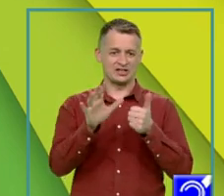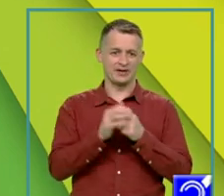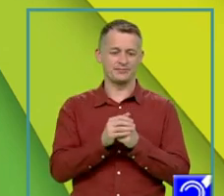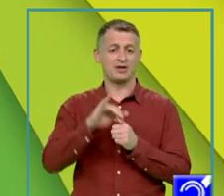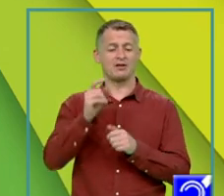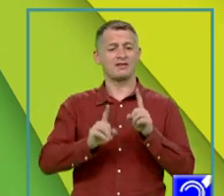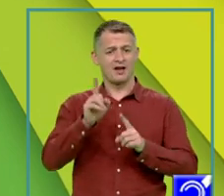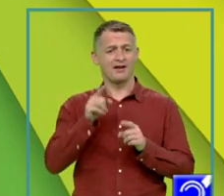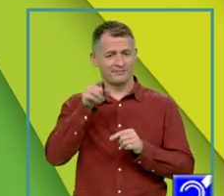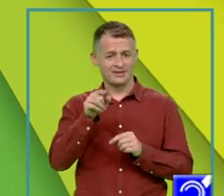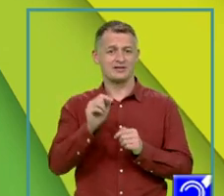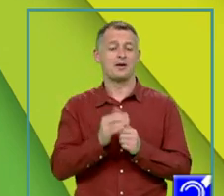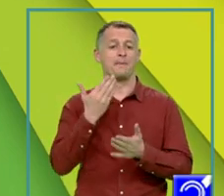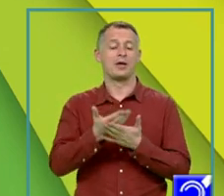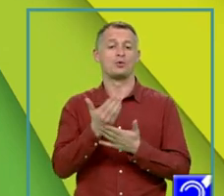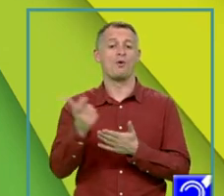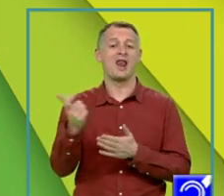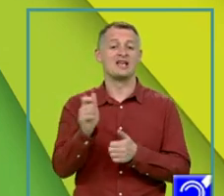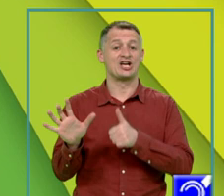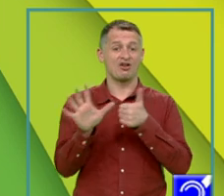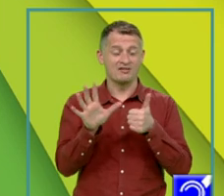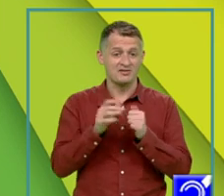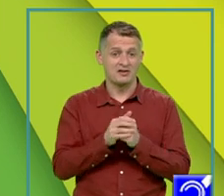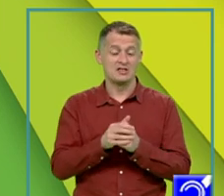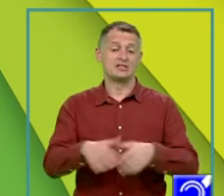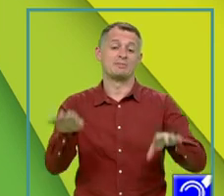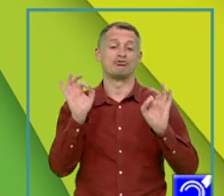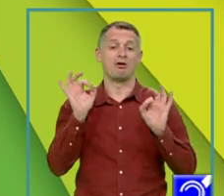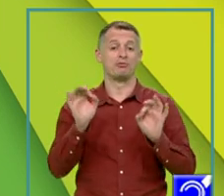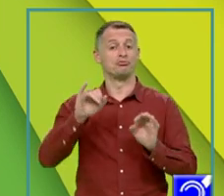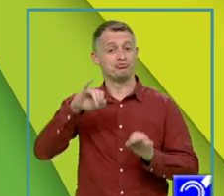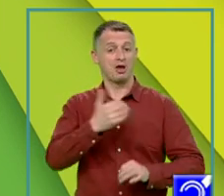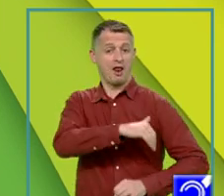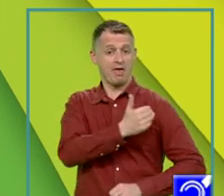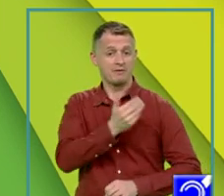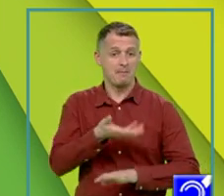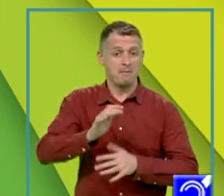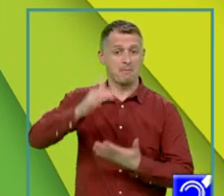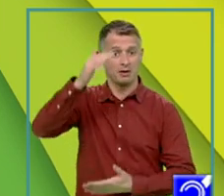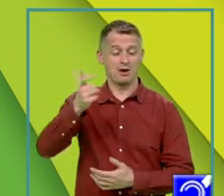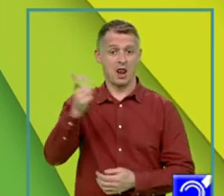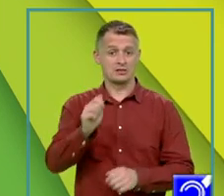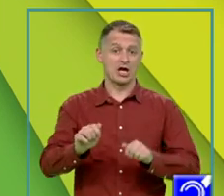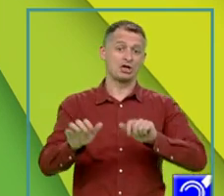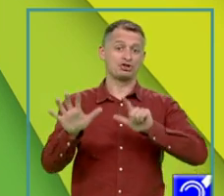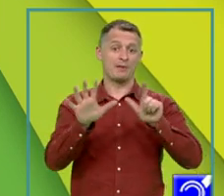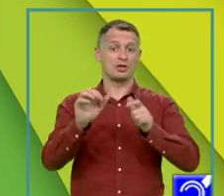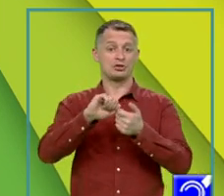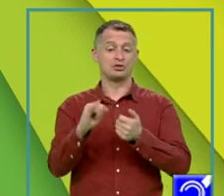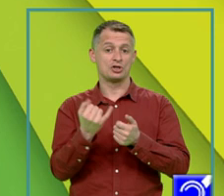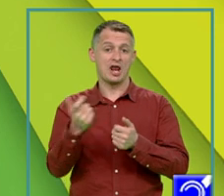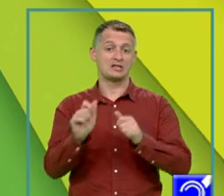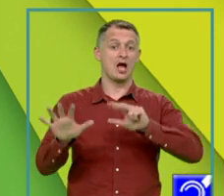este o materie pentru clasa a șasea în mod deosebit chiar și elevii mai mari de clasa a șaptea sau a opta apoi să ne urmărească